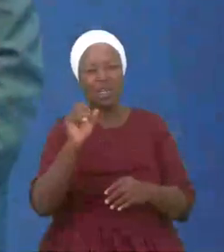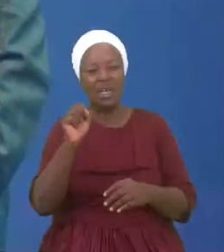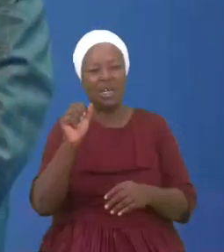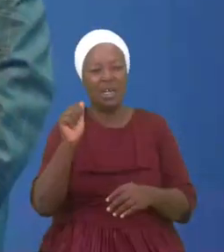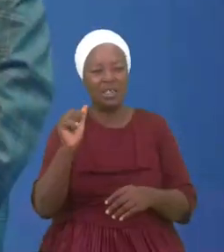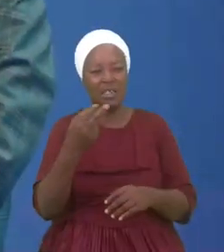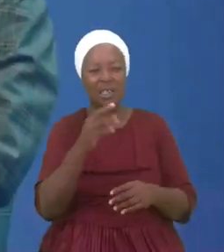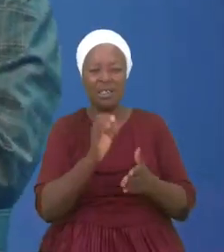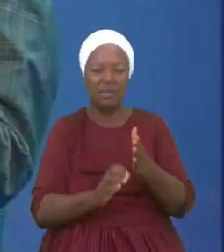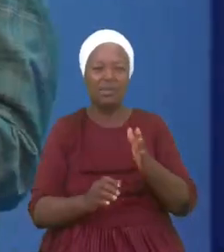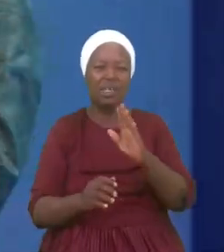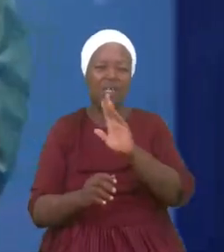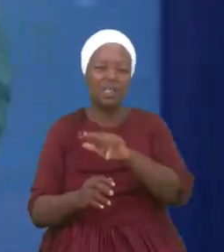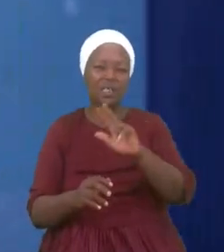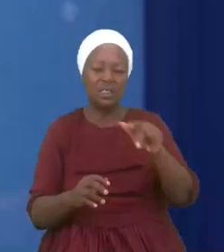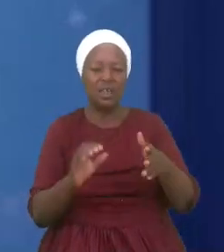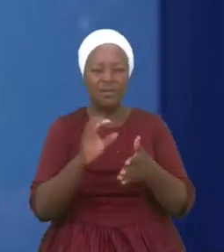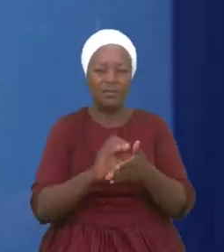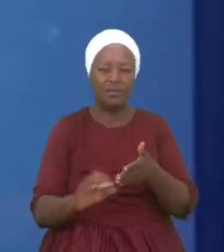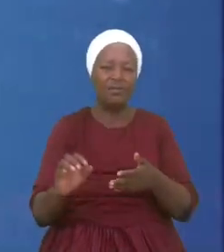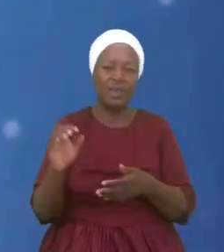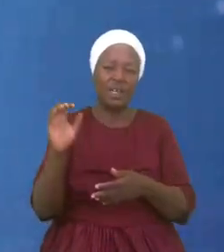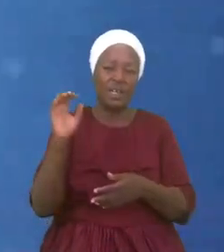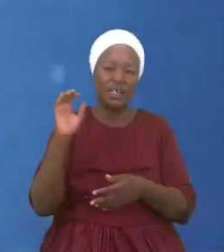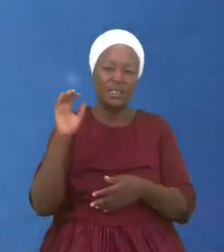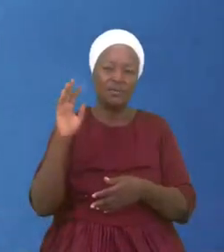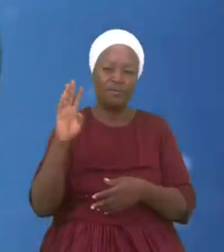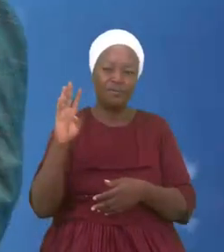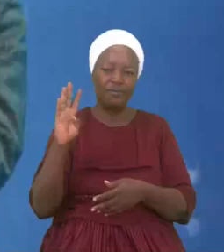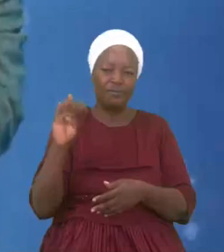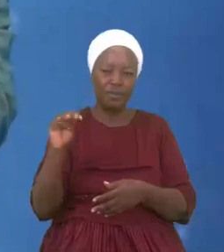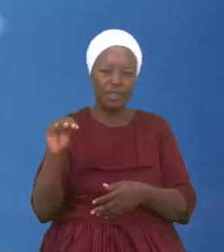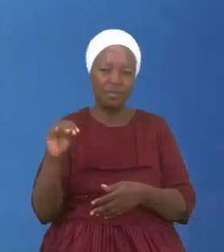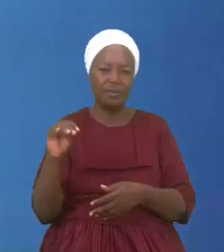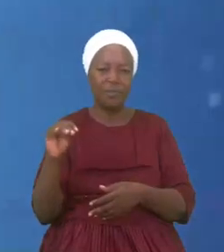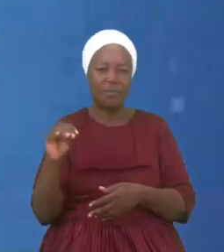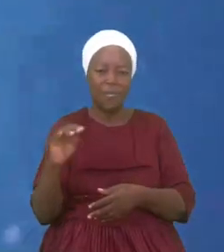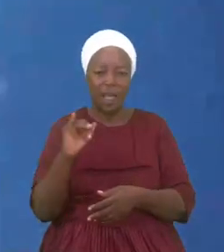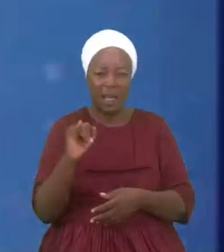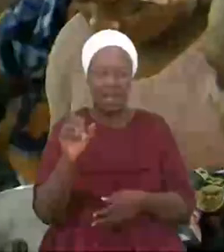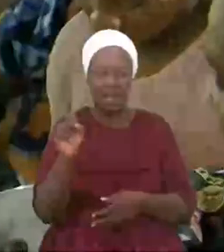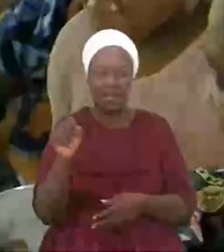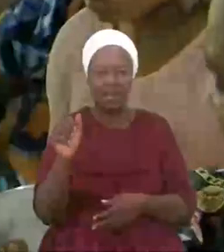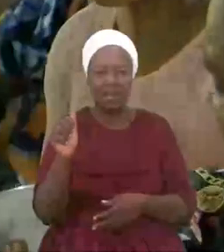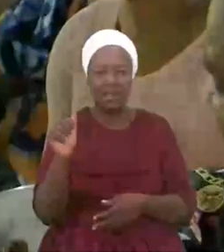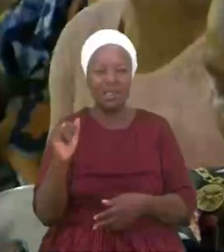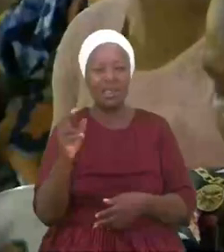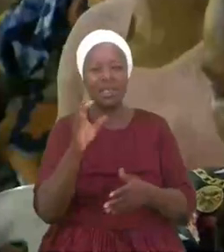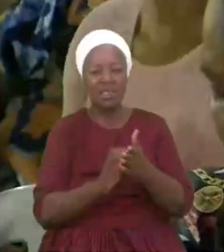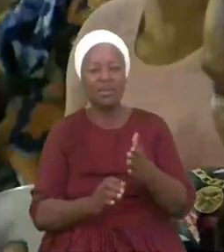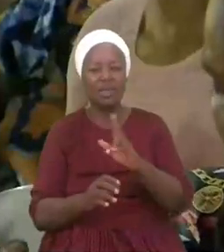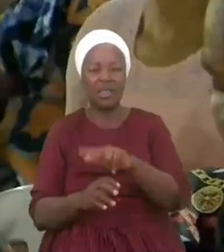et il vous attend et ça il 33 verset 14 et ça est 33